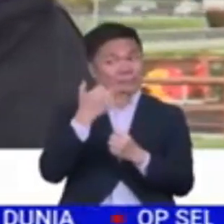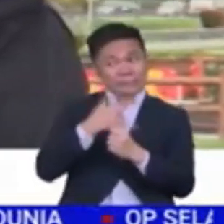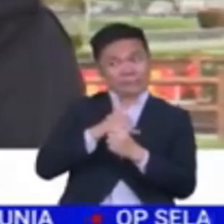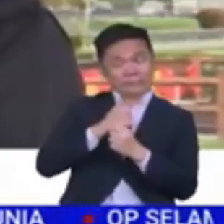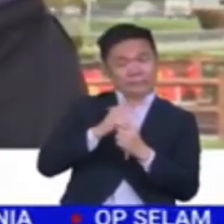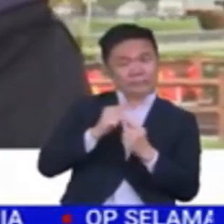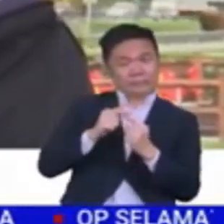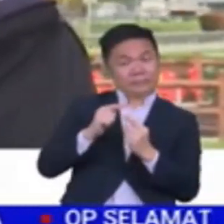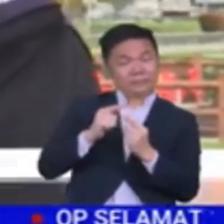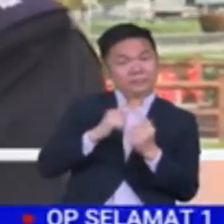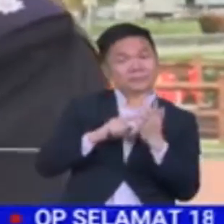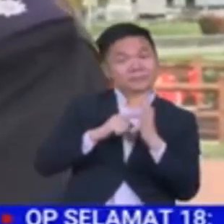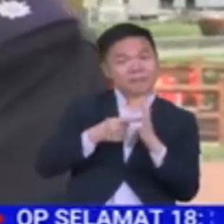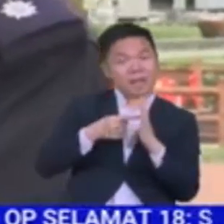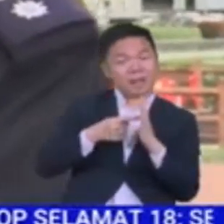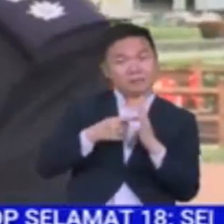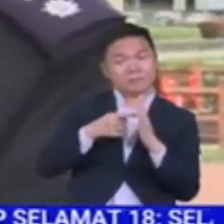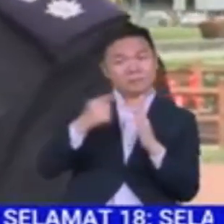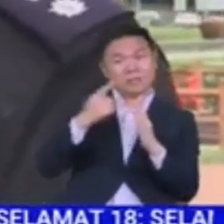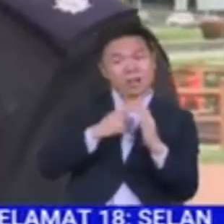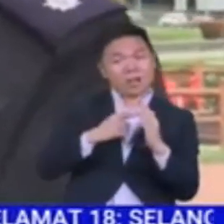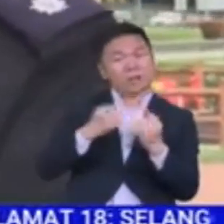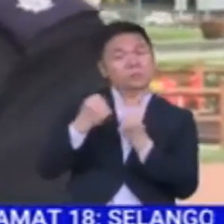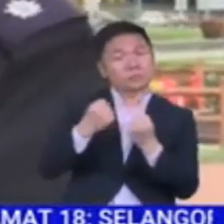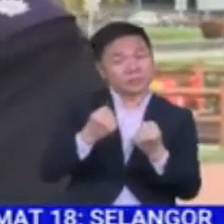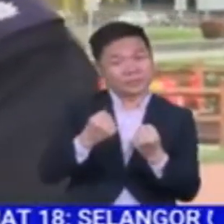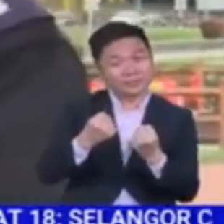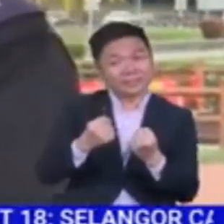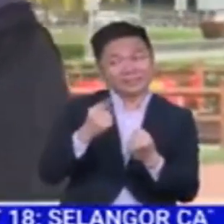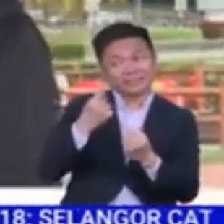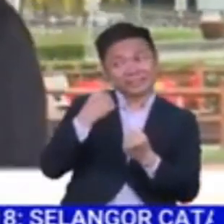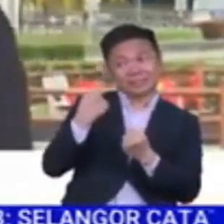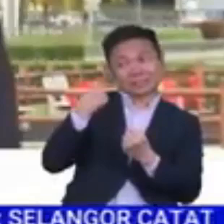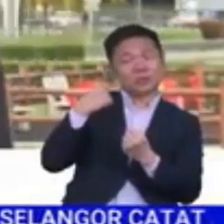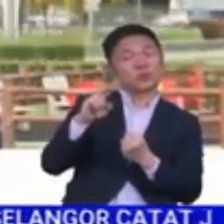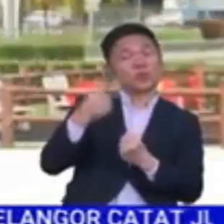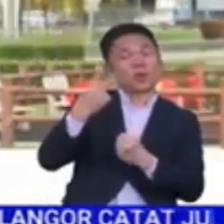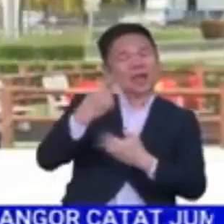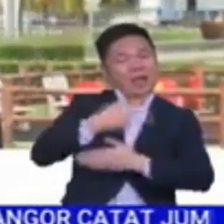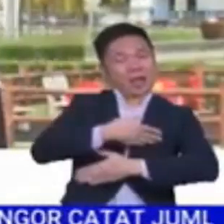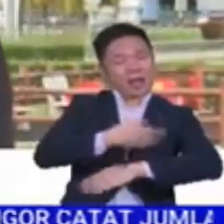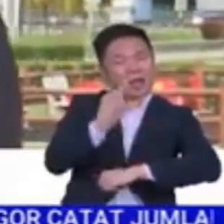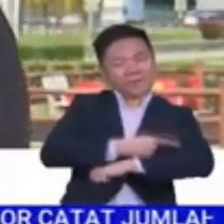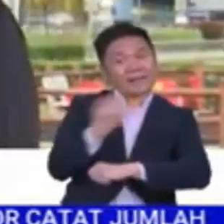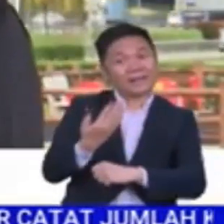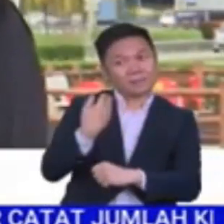kampung, ke tempat kerja pada hari raya ketiga yang lepas. Jadi